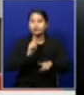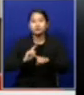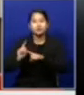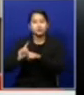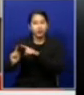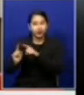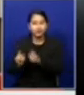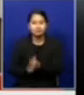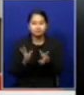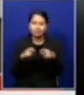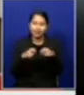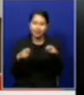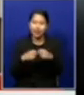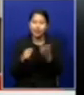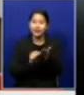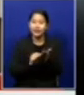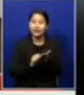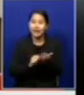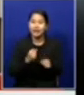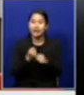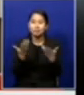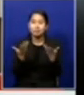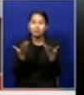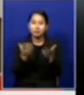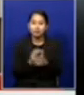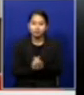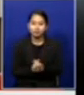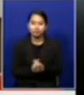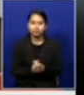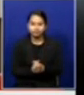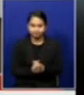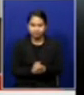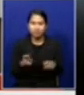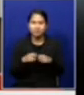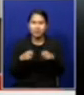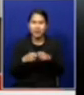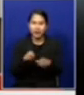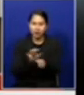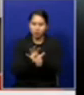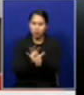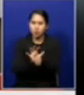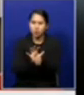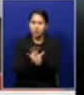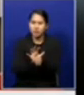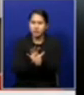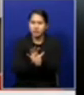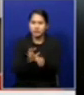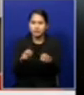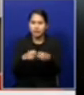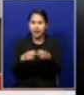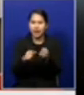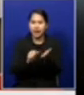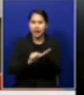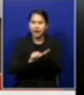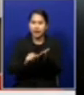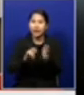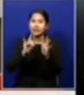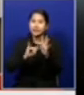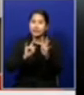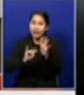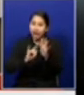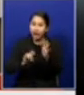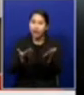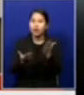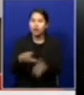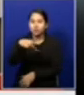ๆว่าจะแก้ปัญหากันยังไงเนี่ยจะแก้ปัญหาโควิดอย่างเดียวนี่ใช้ยาอ่อนๆใช้พ.ร.บ.